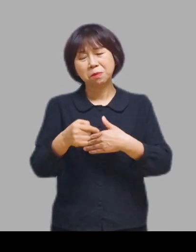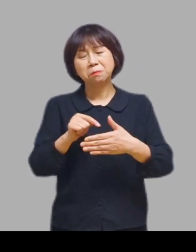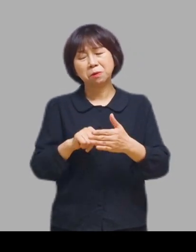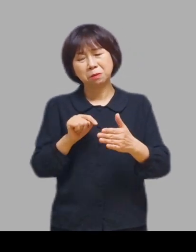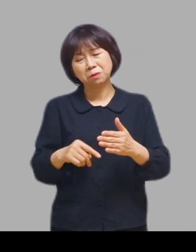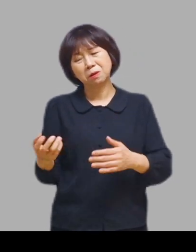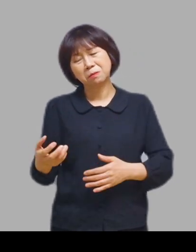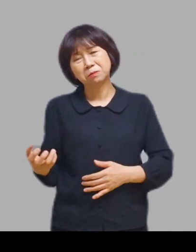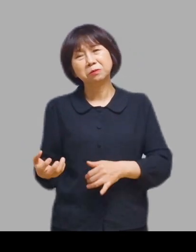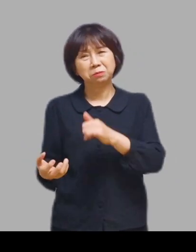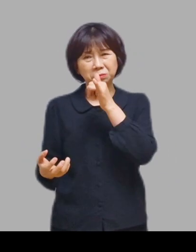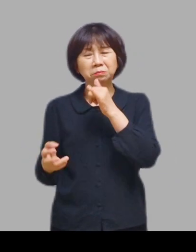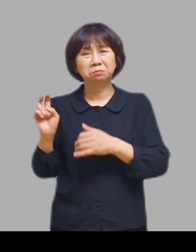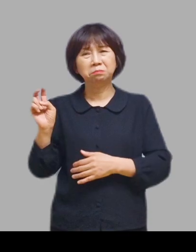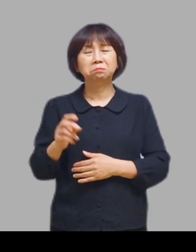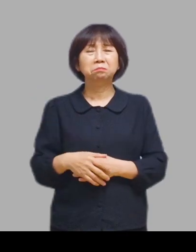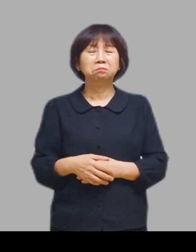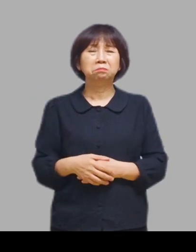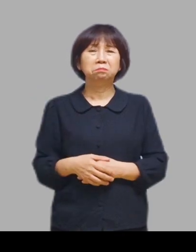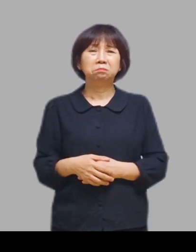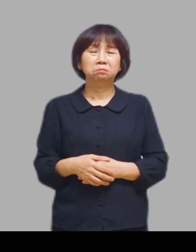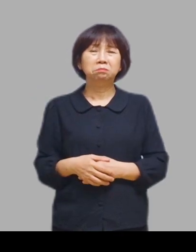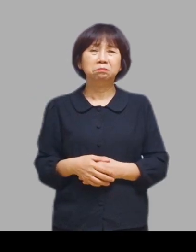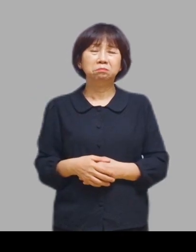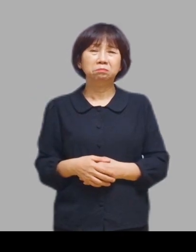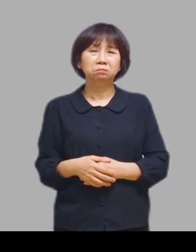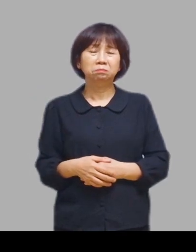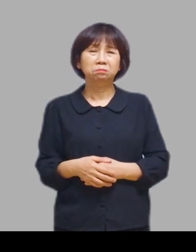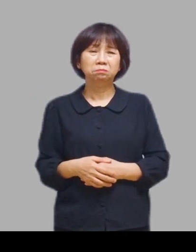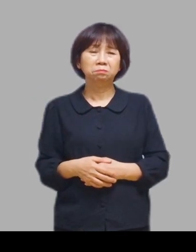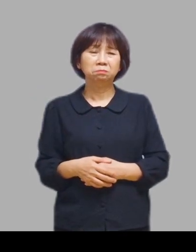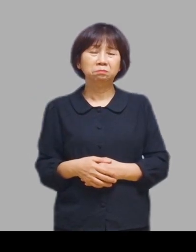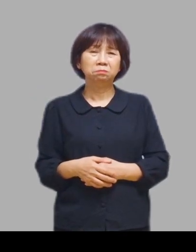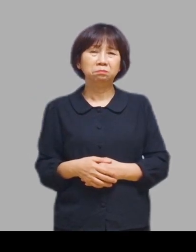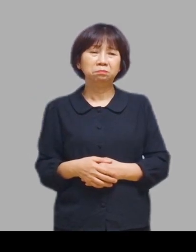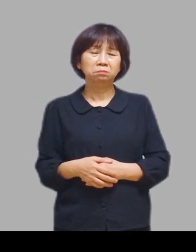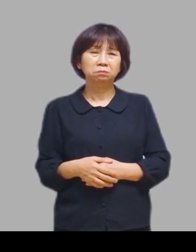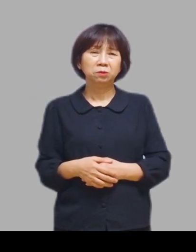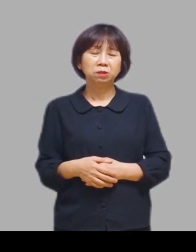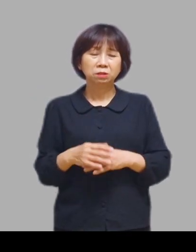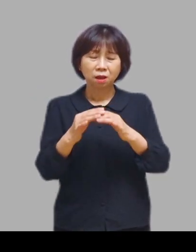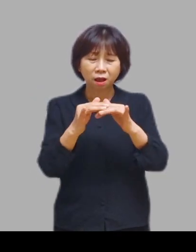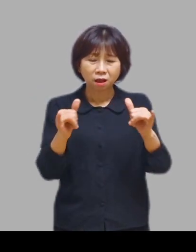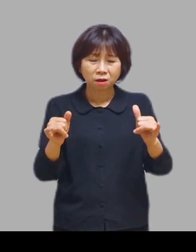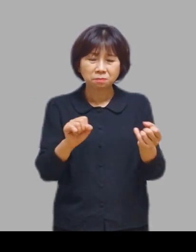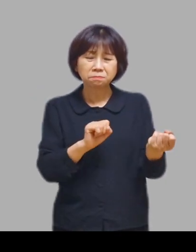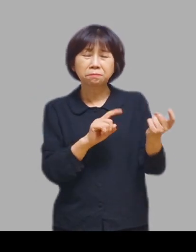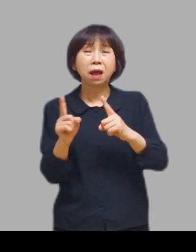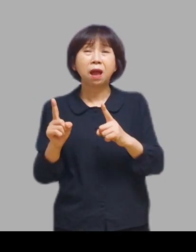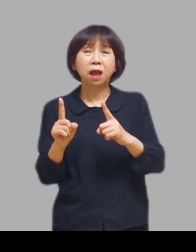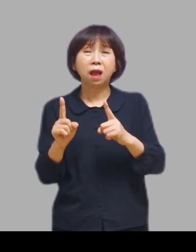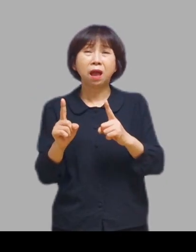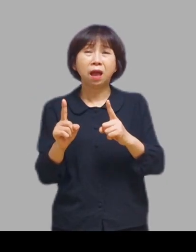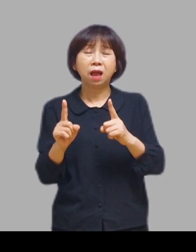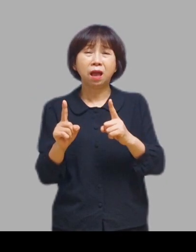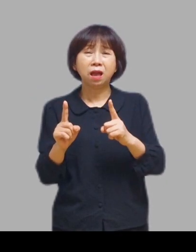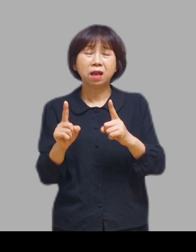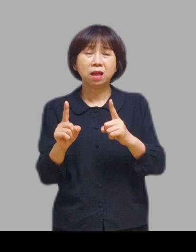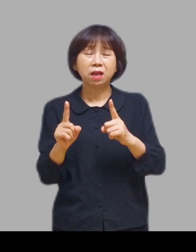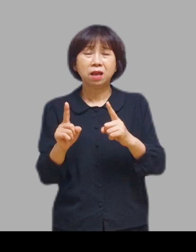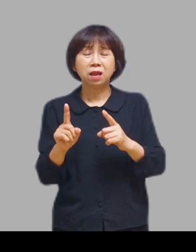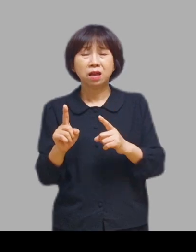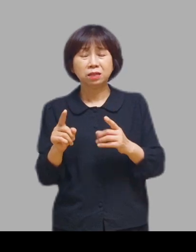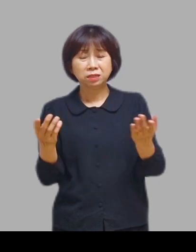뒤에 계실 수도 있어요. 큰 말이 필요한 것이 아닙니다. 여러분, 사람을 살린다 라고 하는